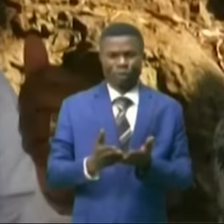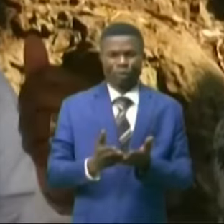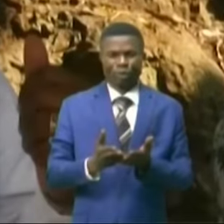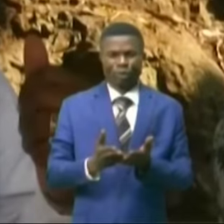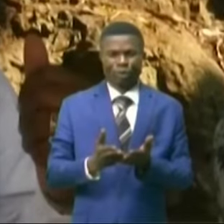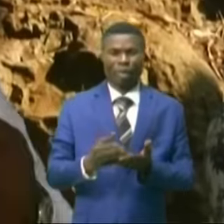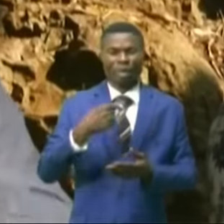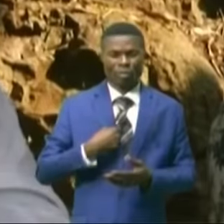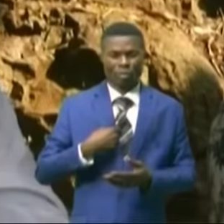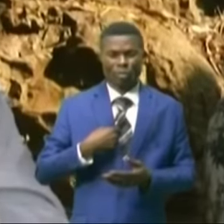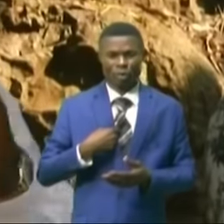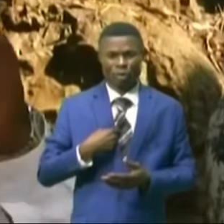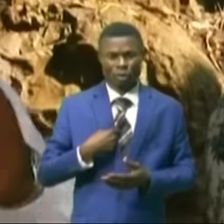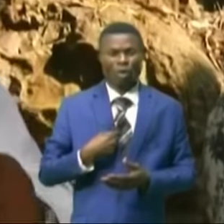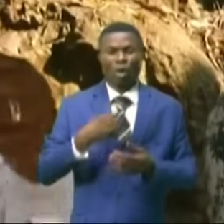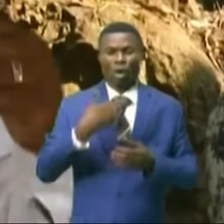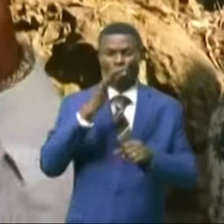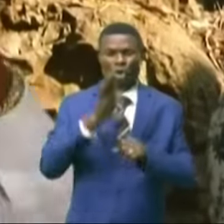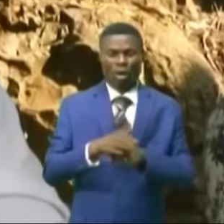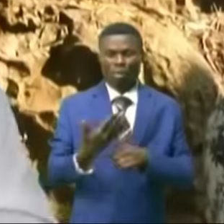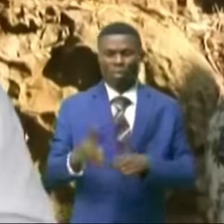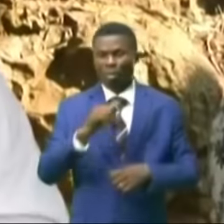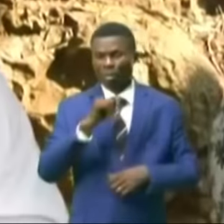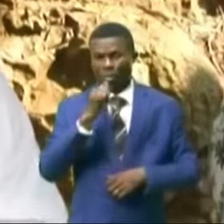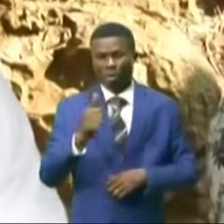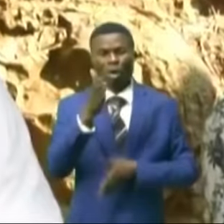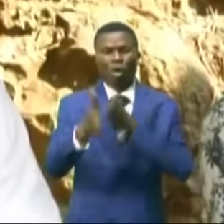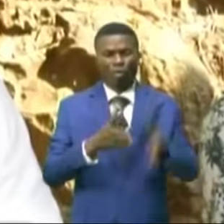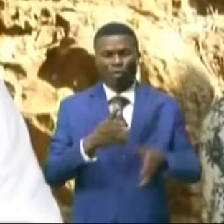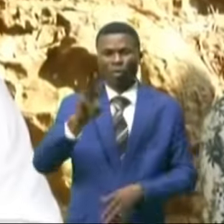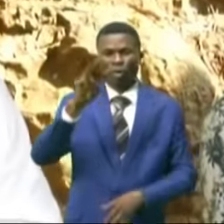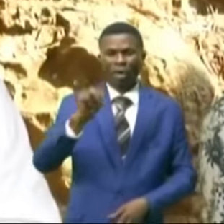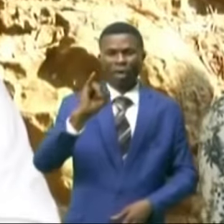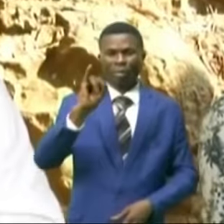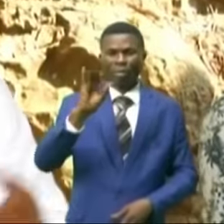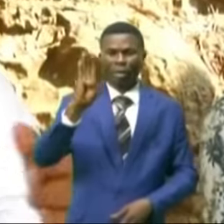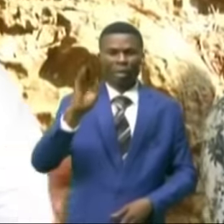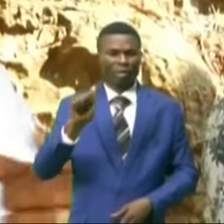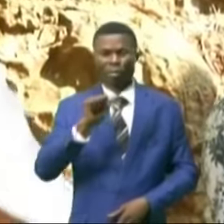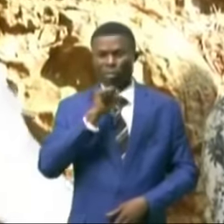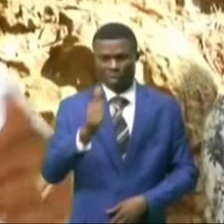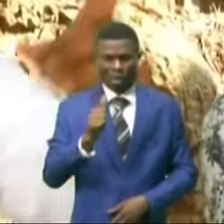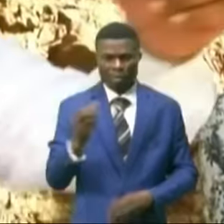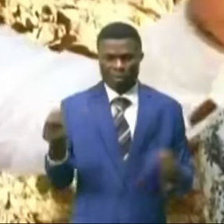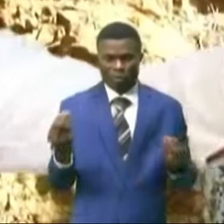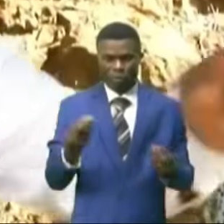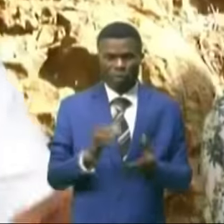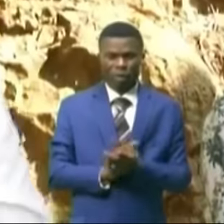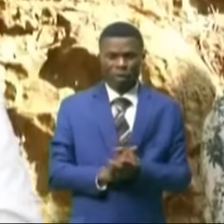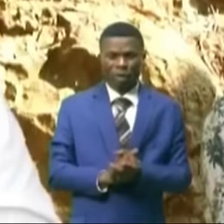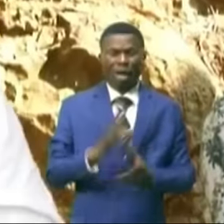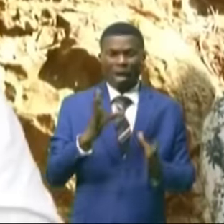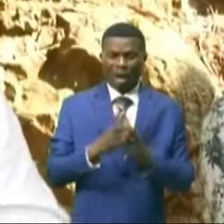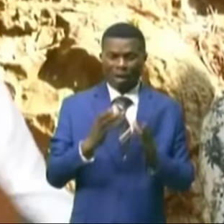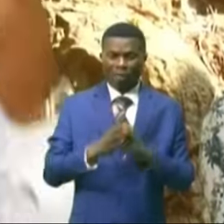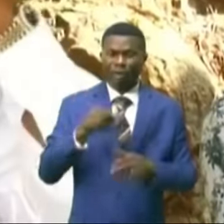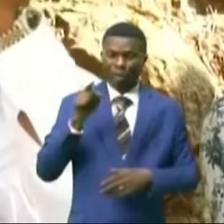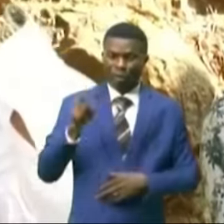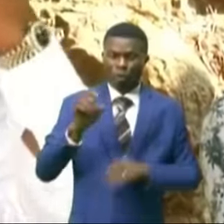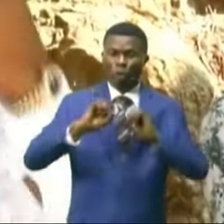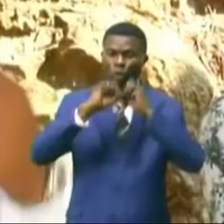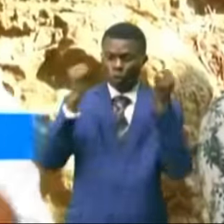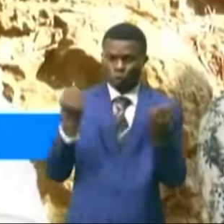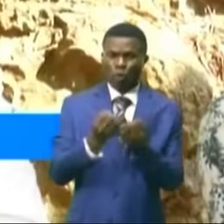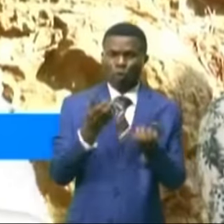parce que je ne veux pas les gens qui viennent investir pour voler la MIBA. C'est comme ça que même avec l'hydrofort, cette